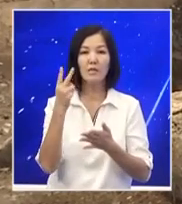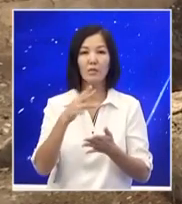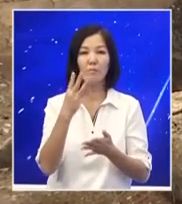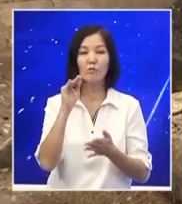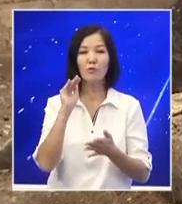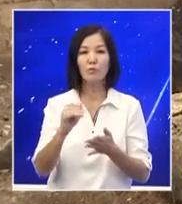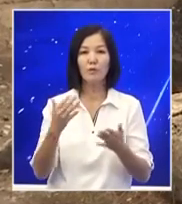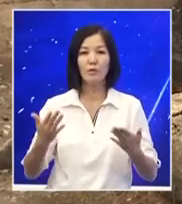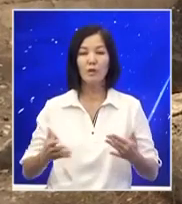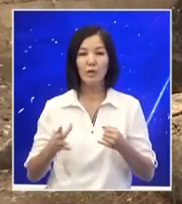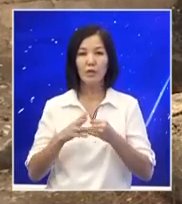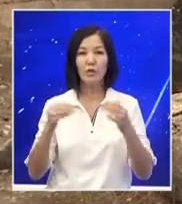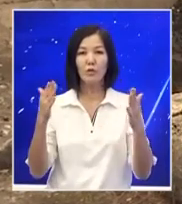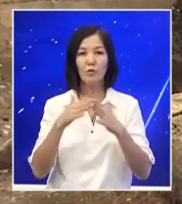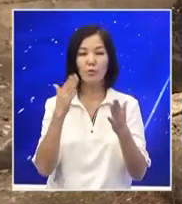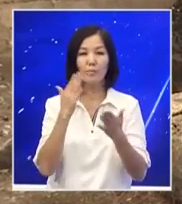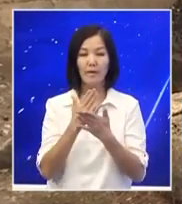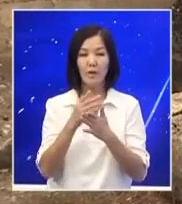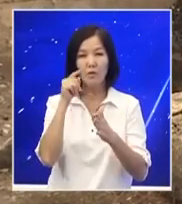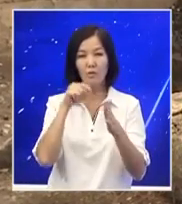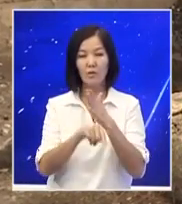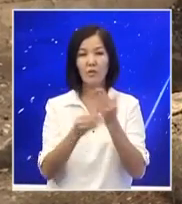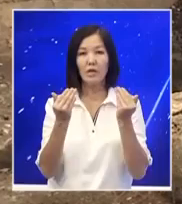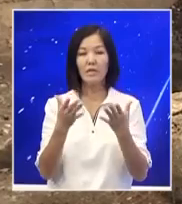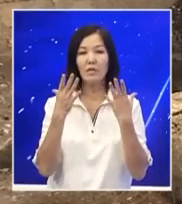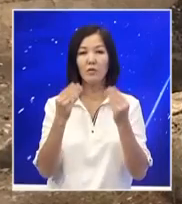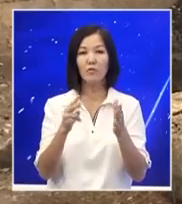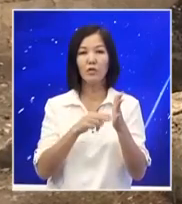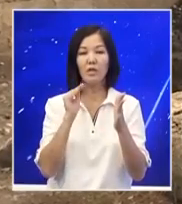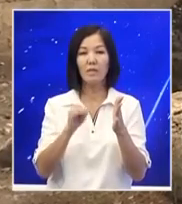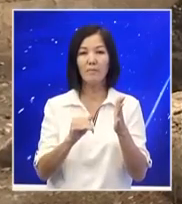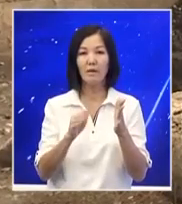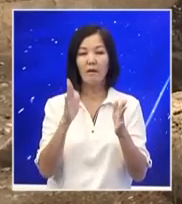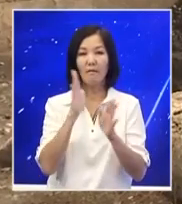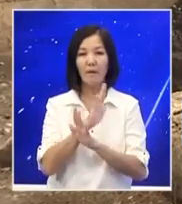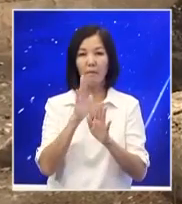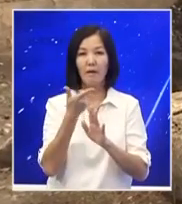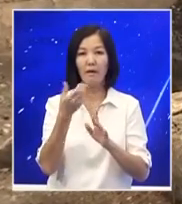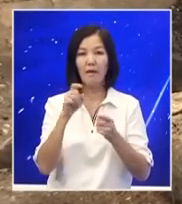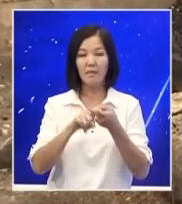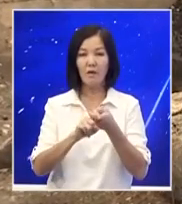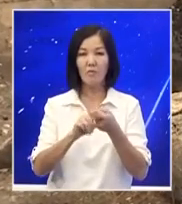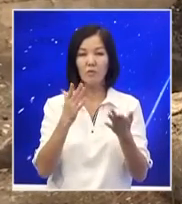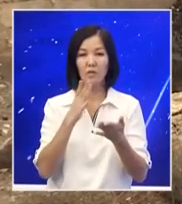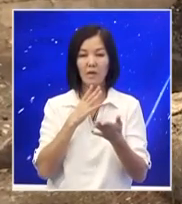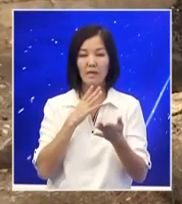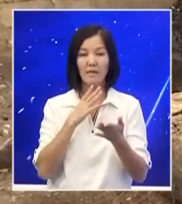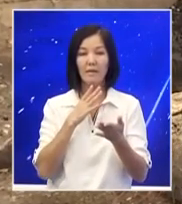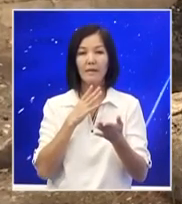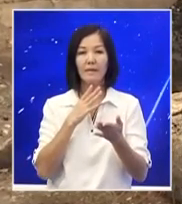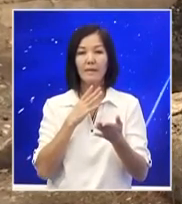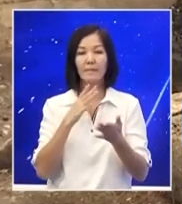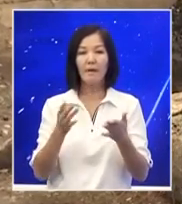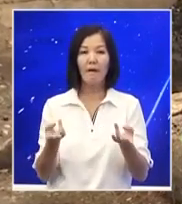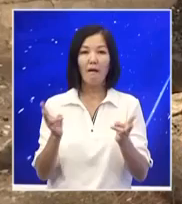жеке сектор тұрғын үйлері бар. Олардың ішінде қазіргі күні 7 мыңнан астамы табиғи газға қосылған. Сонымен қатар осы